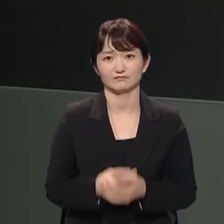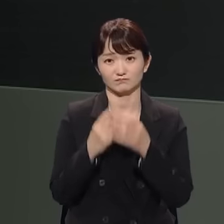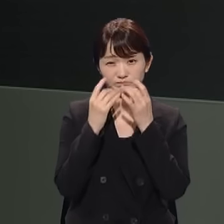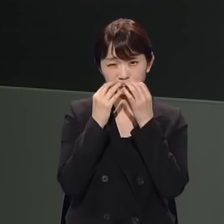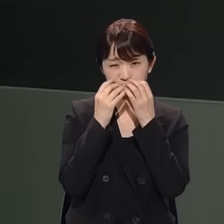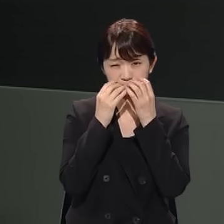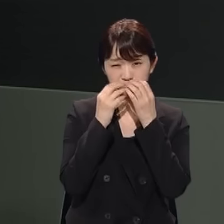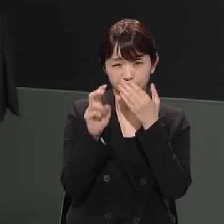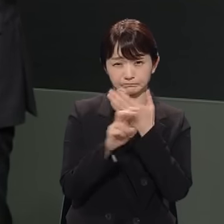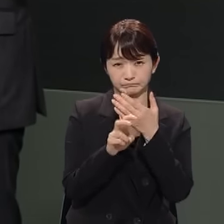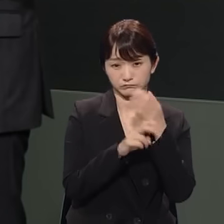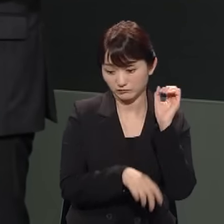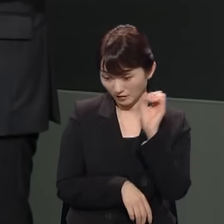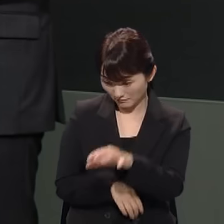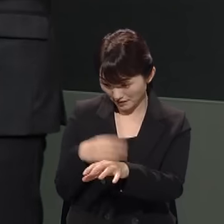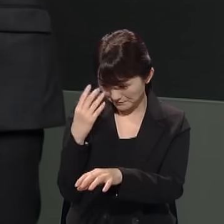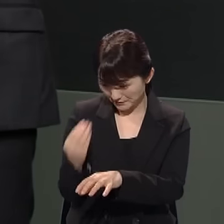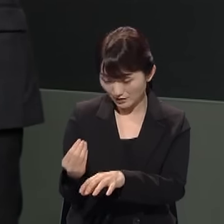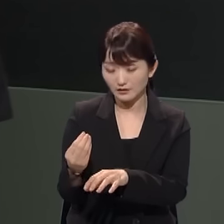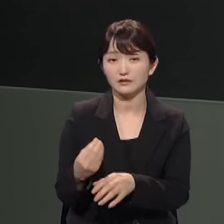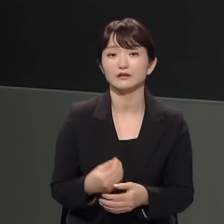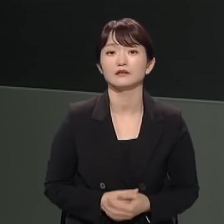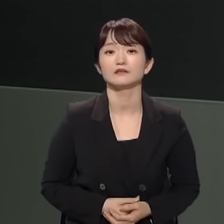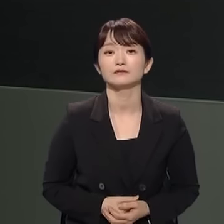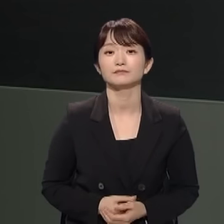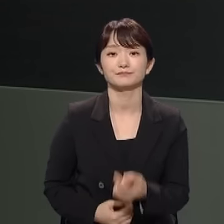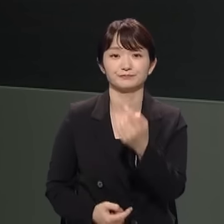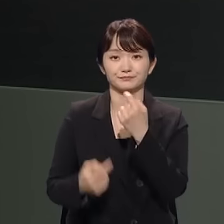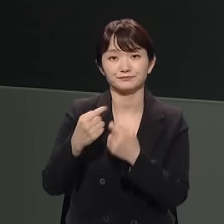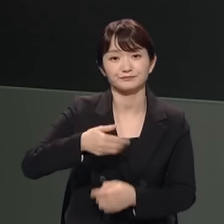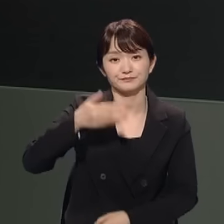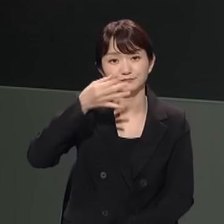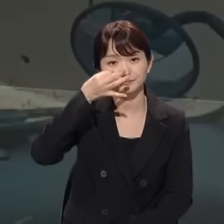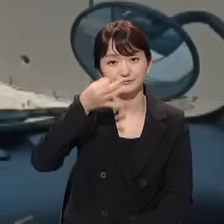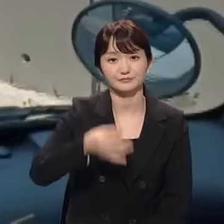쓰레기 투기 현장 포착입니다. 자 제보 영상 만나보시죠.